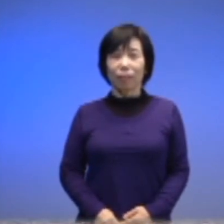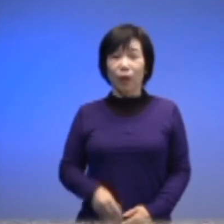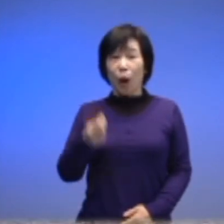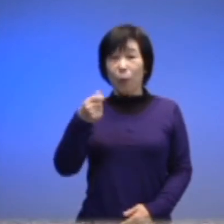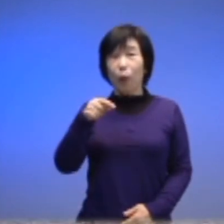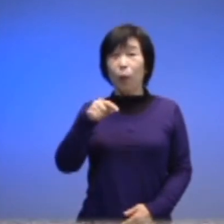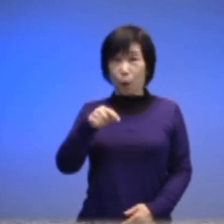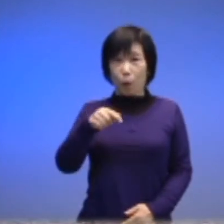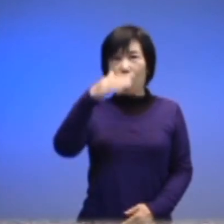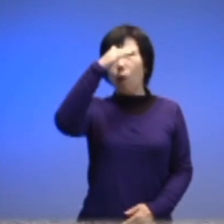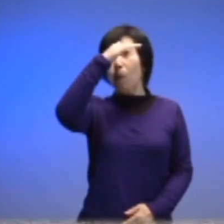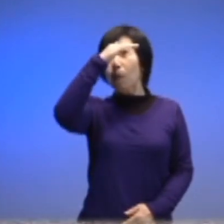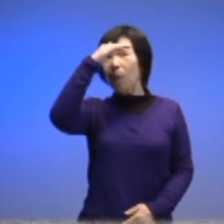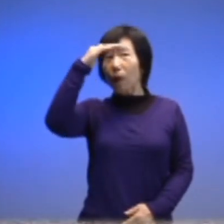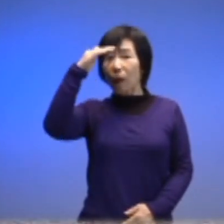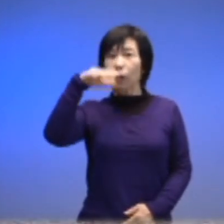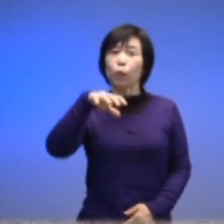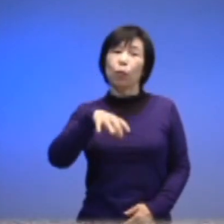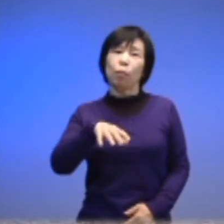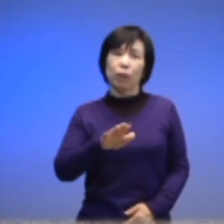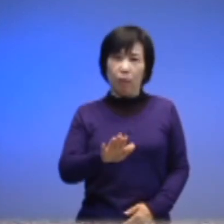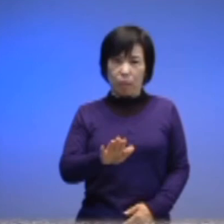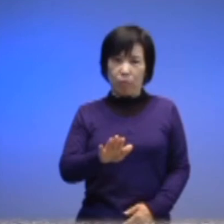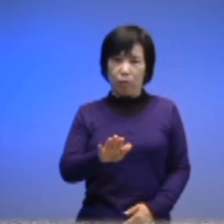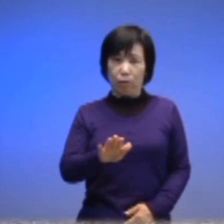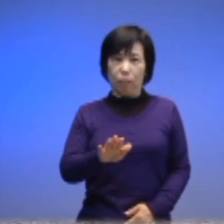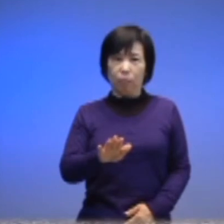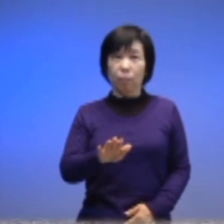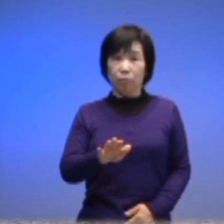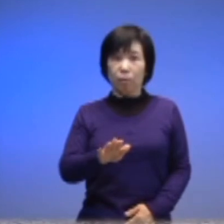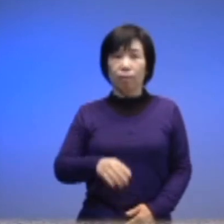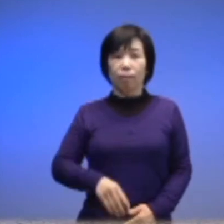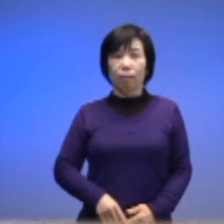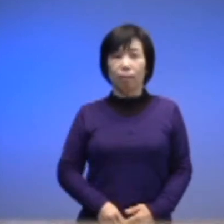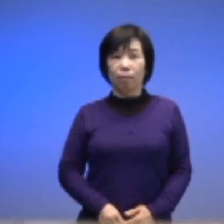南ゾーンにも展望台があるんですよ。